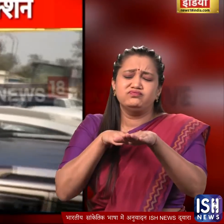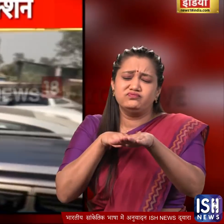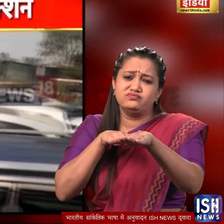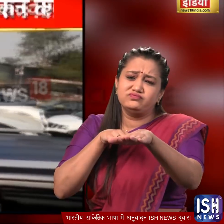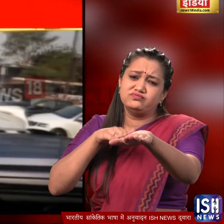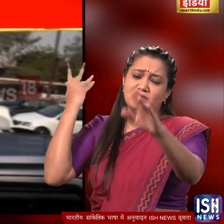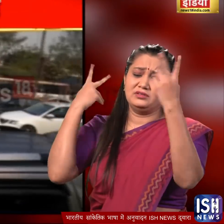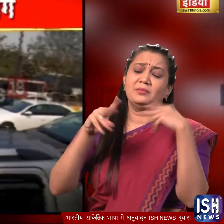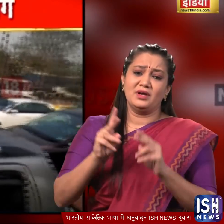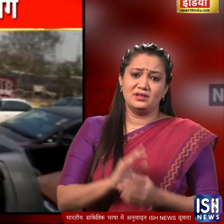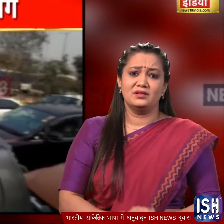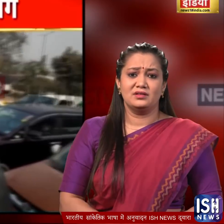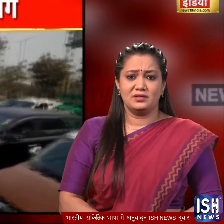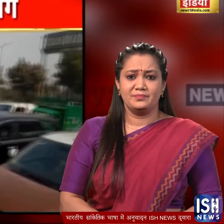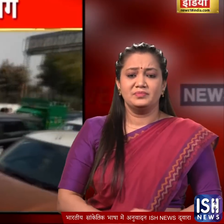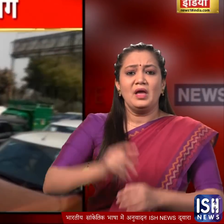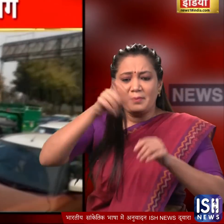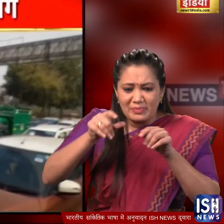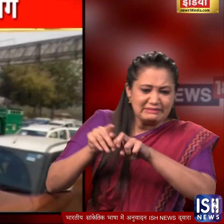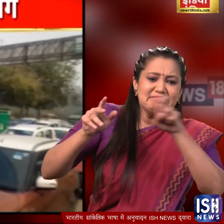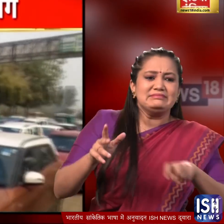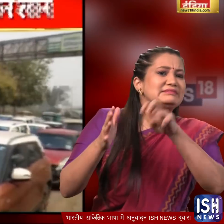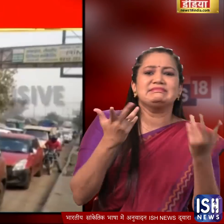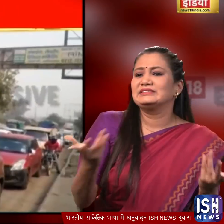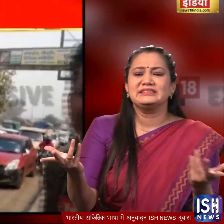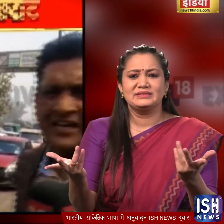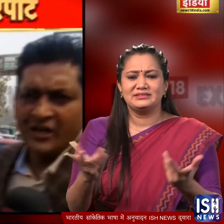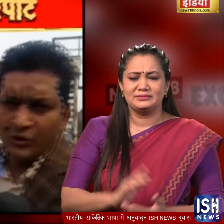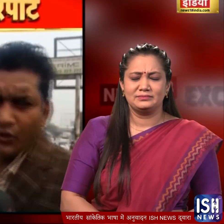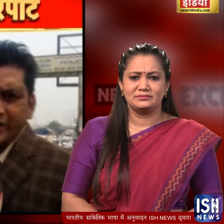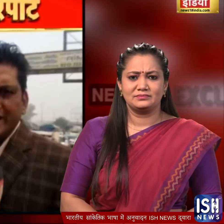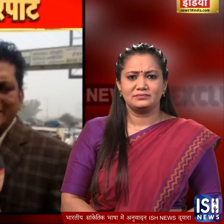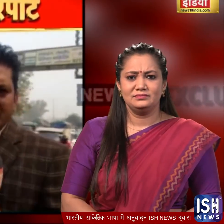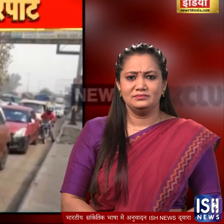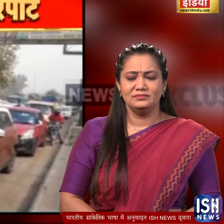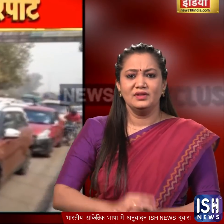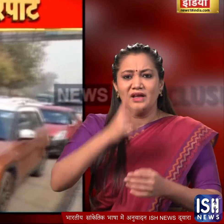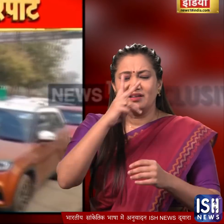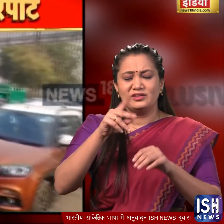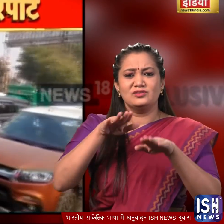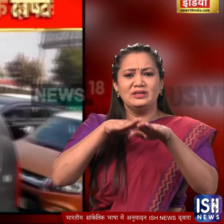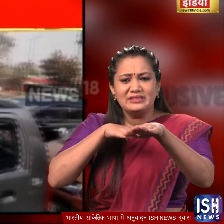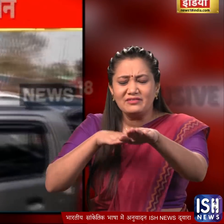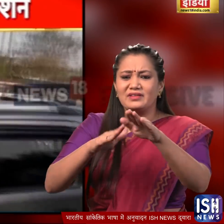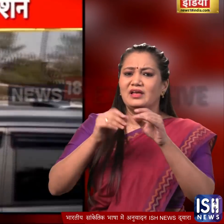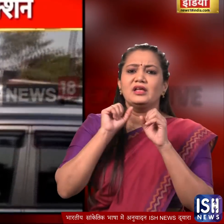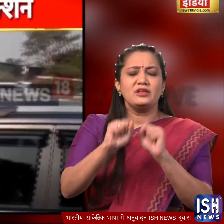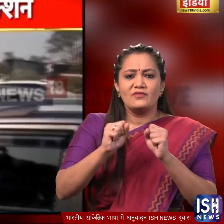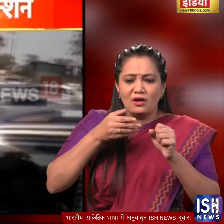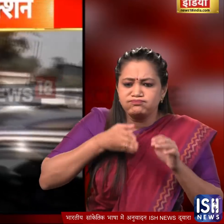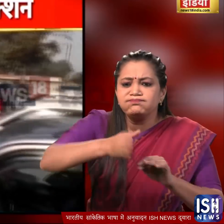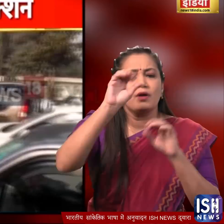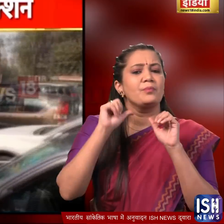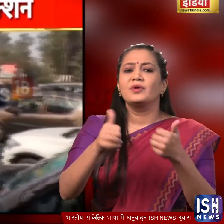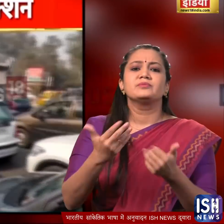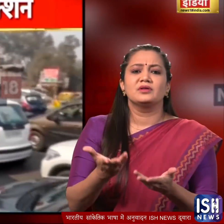और गाड़ियों में सवार होकर लोग सरकते हुए आगे बढ़े। बजट सत्र है और इसकी वजह से लोग यहाँ से आगे